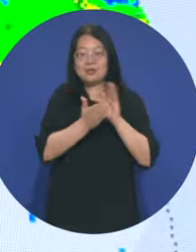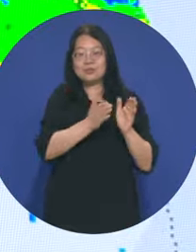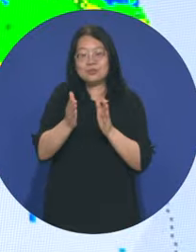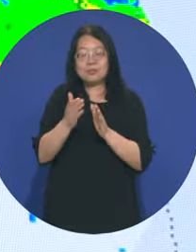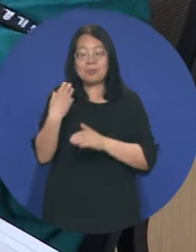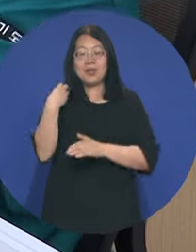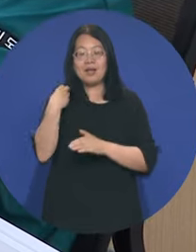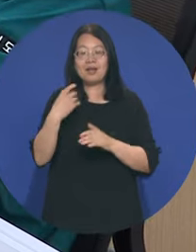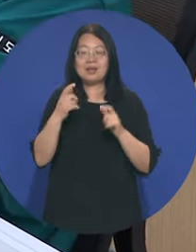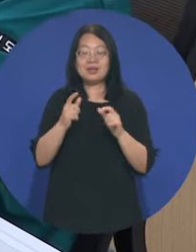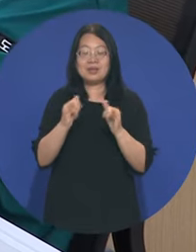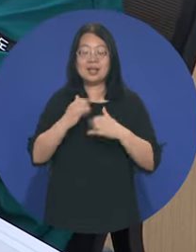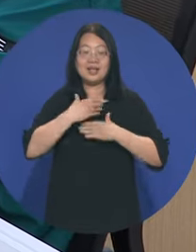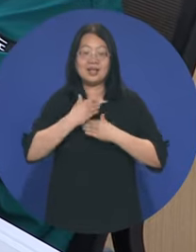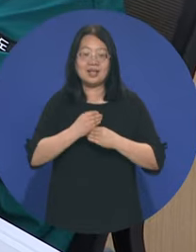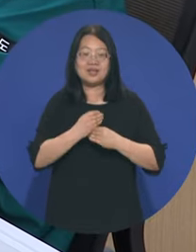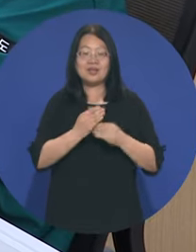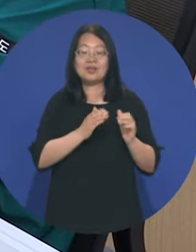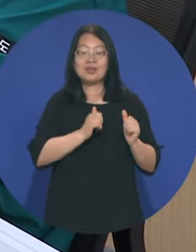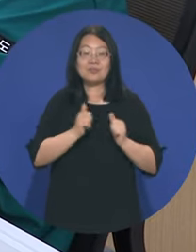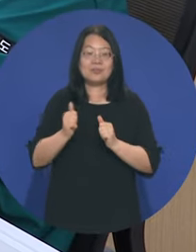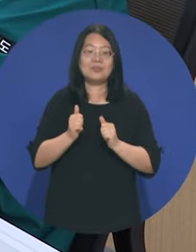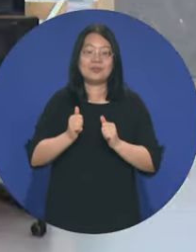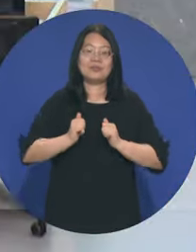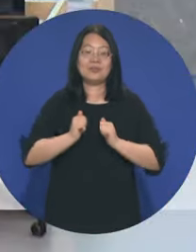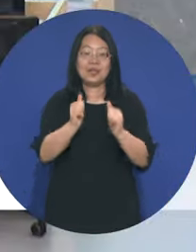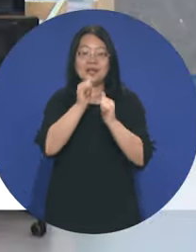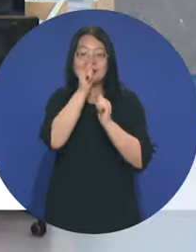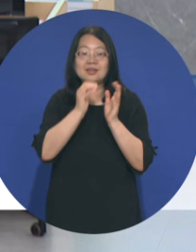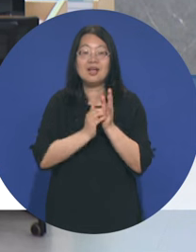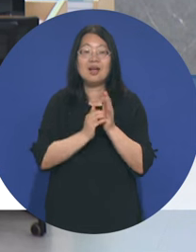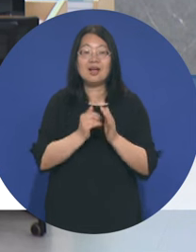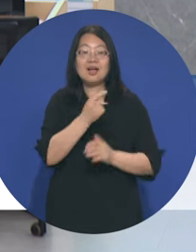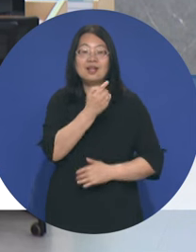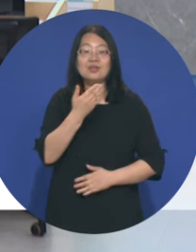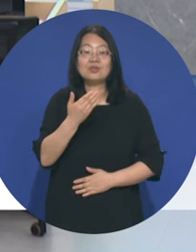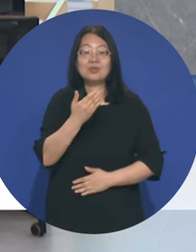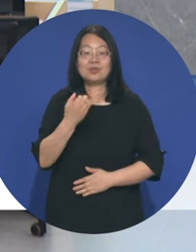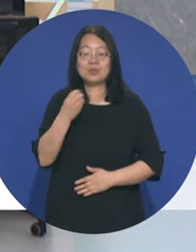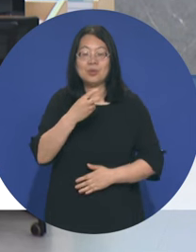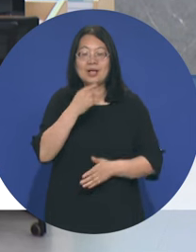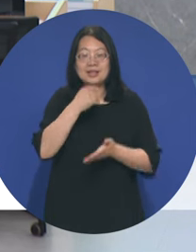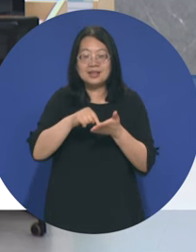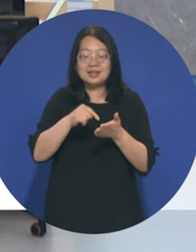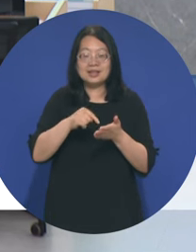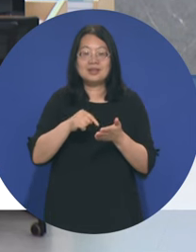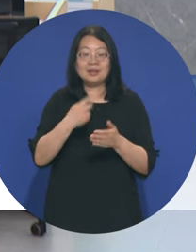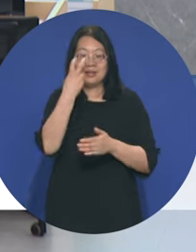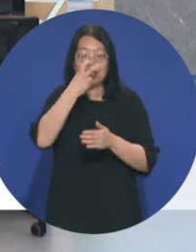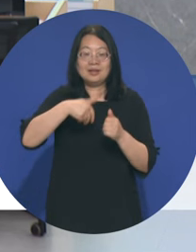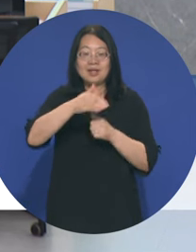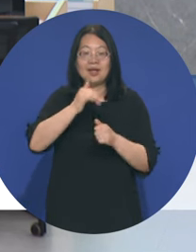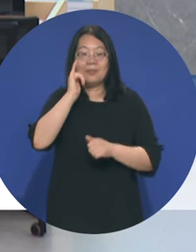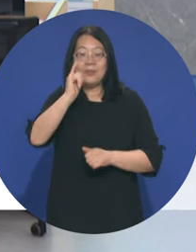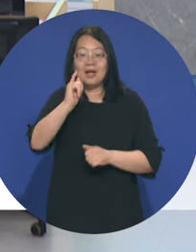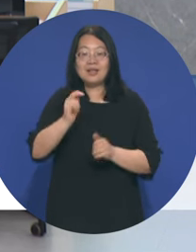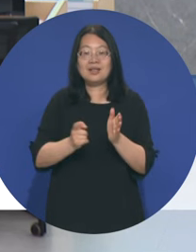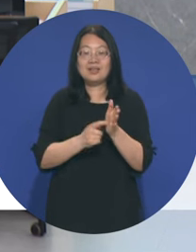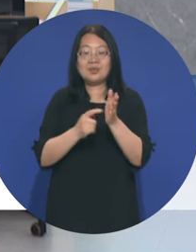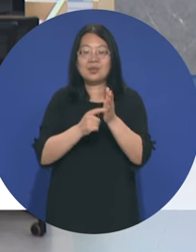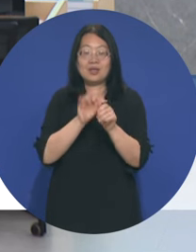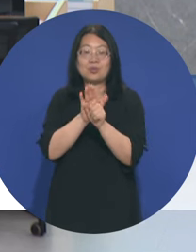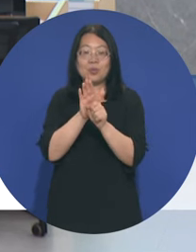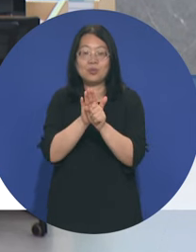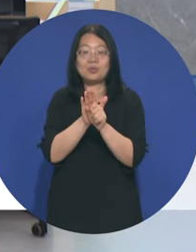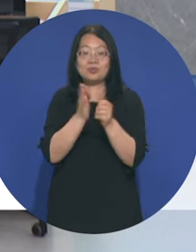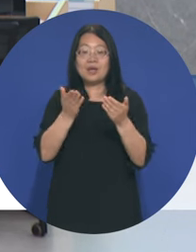태세를 갖추고 도민 안전에 만전을 기하고 있습니다. 119 또는 시군 재난상황실에 연락하시면 신속한 도움과 조치를 받을